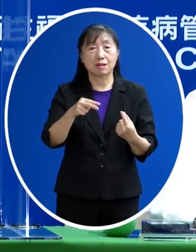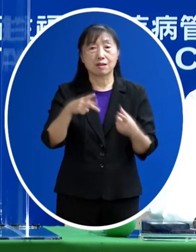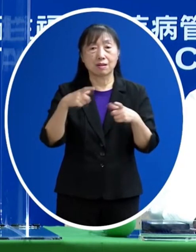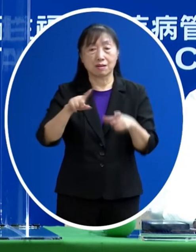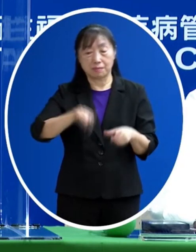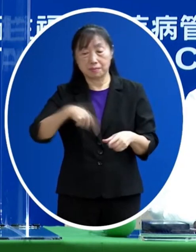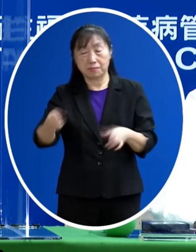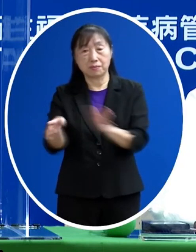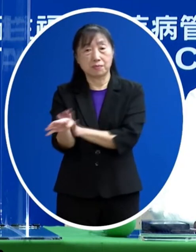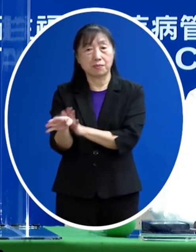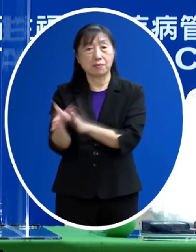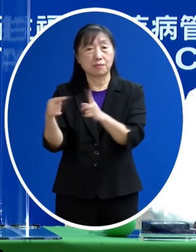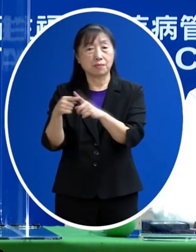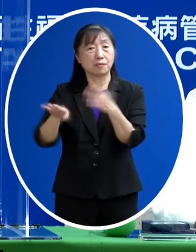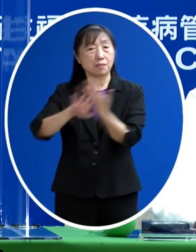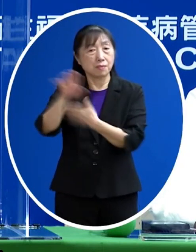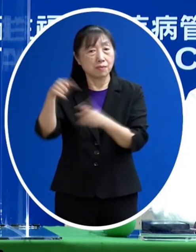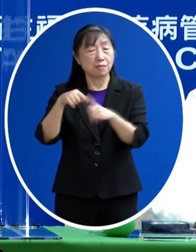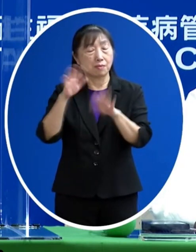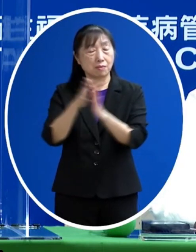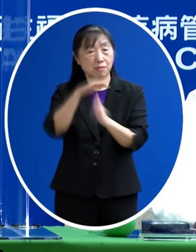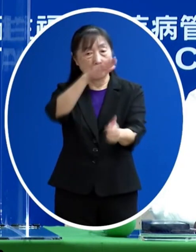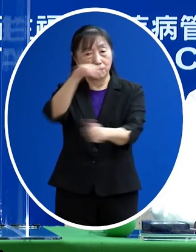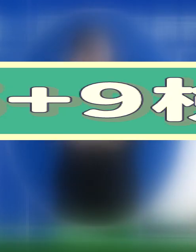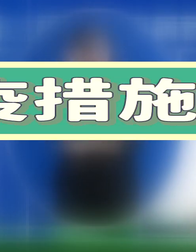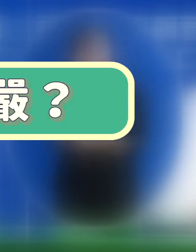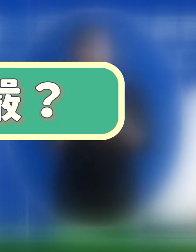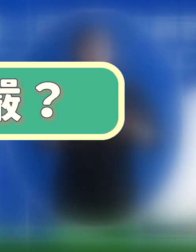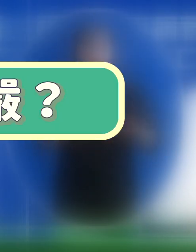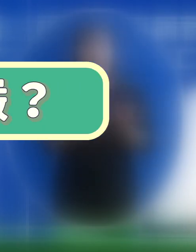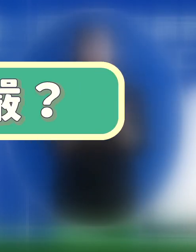陆陆续续在验，到目前没有阳性的个案。